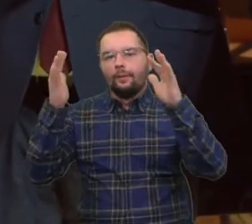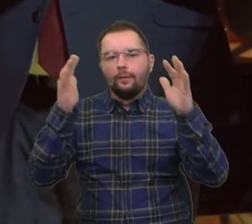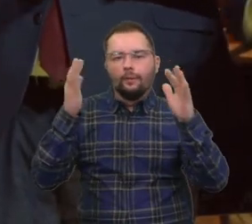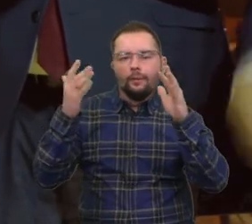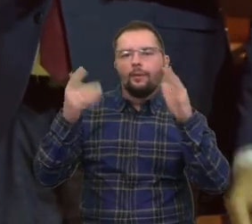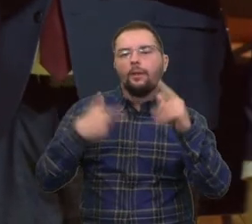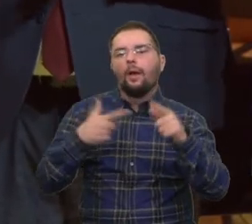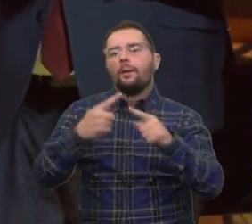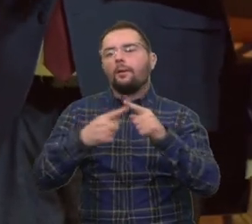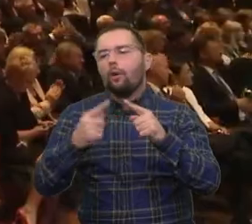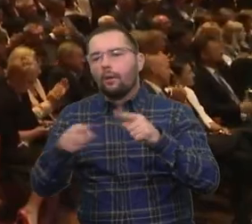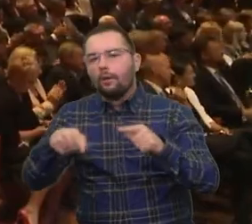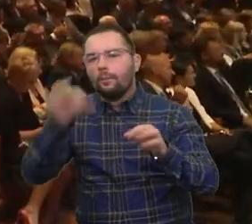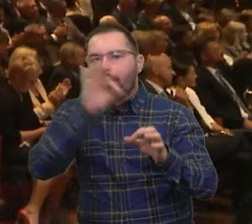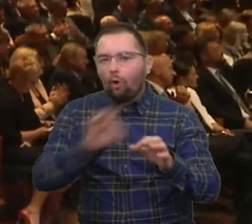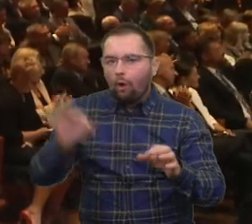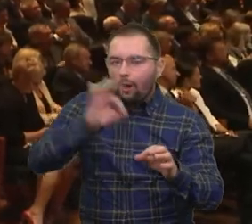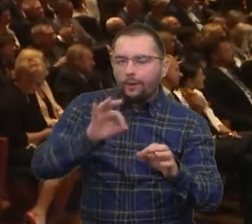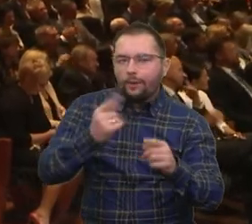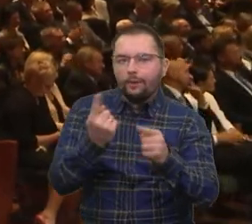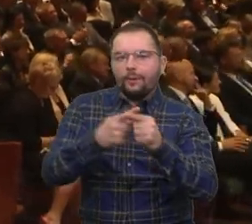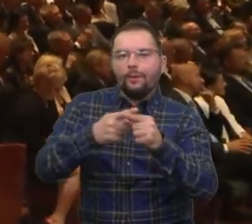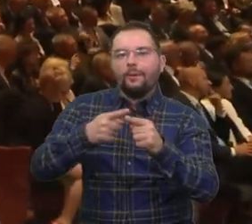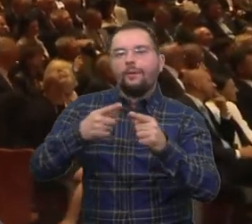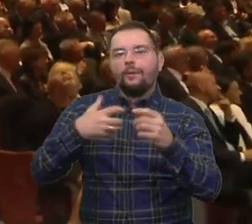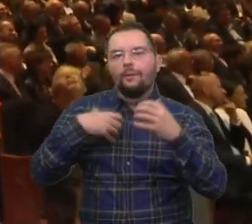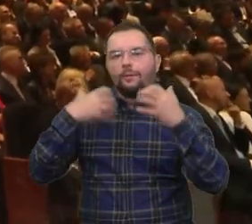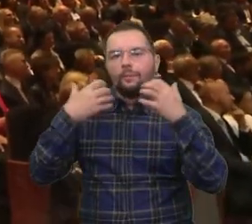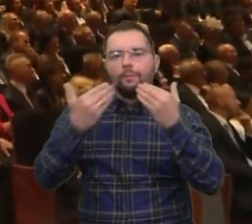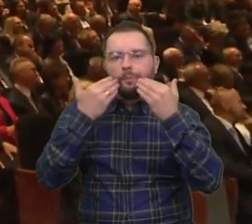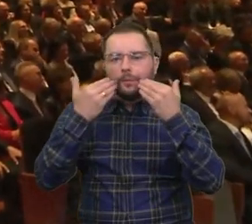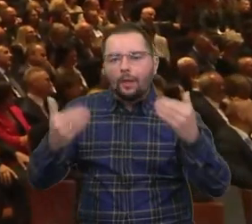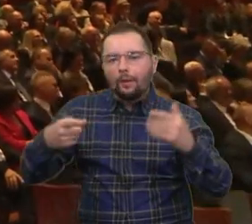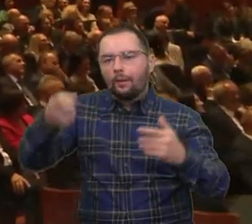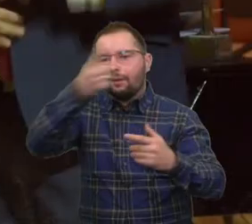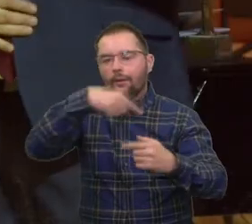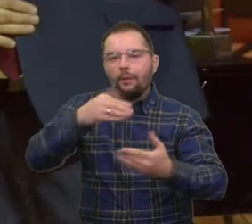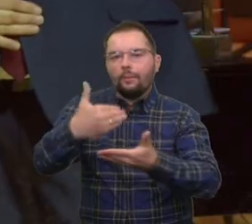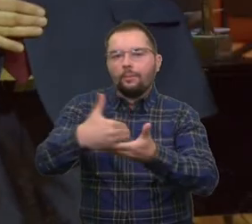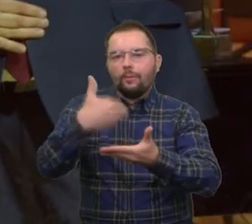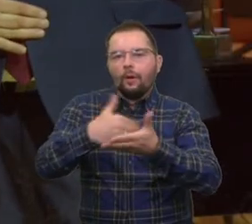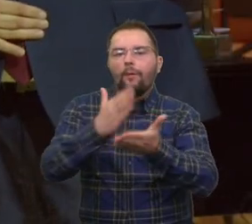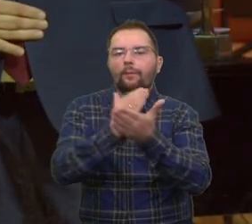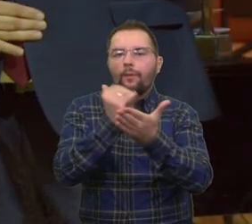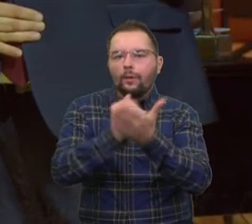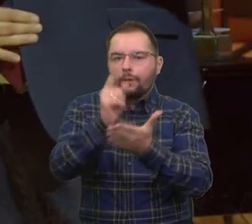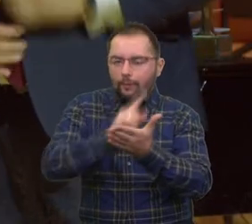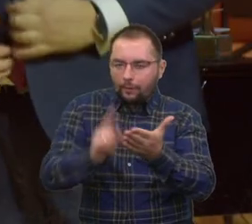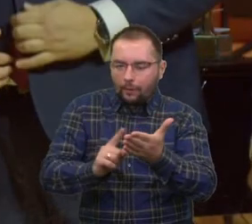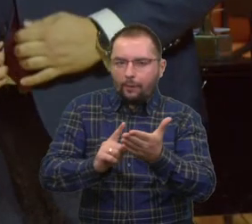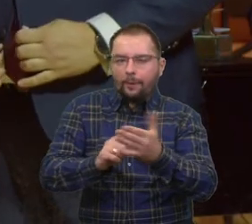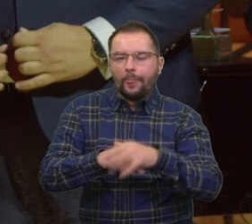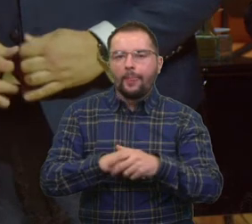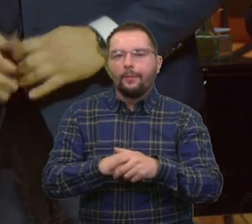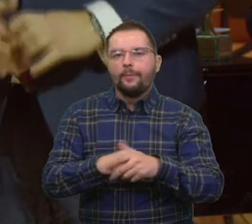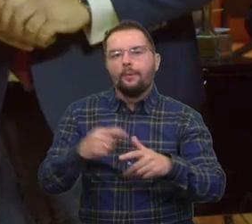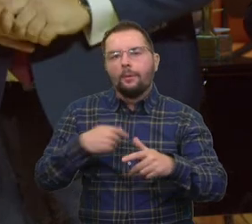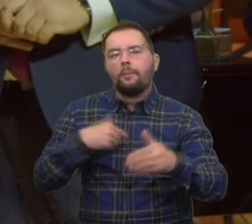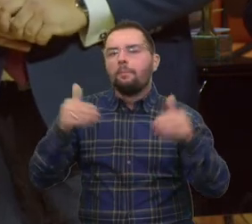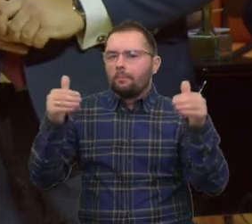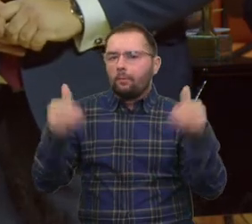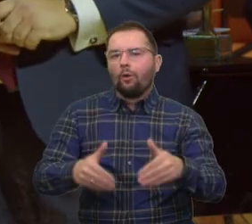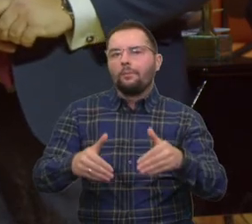A przy okazji to również dzięki pomocy województwa śląskiego